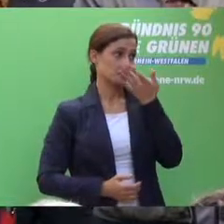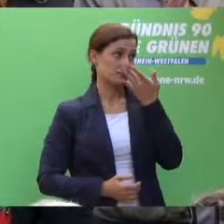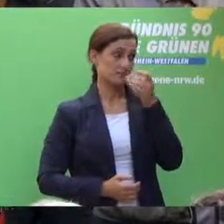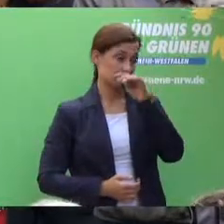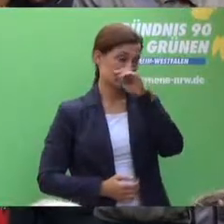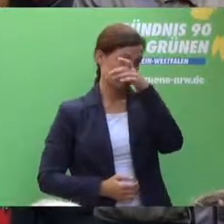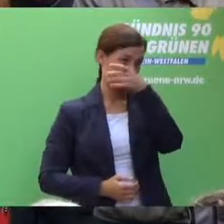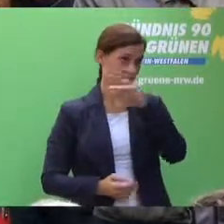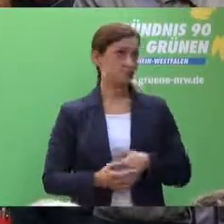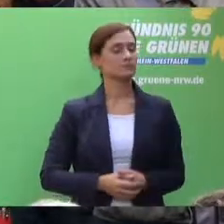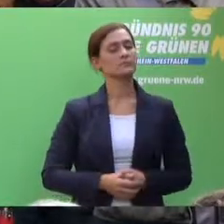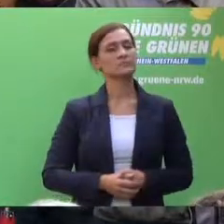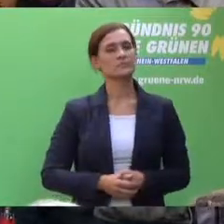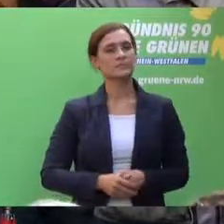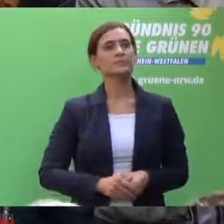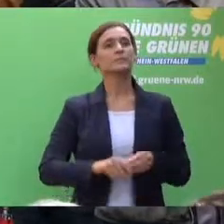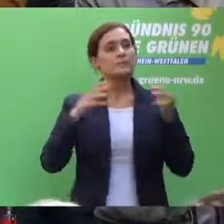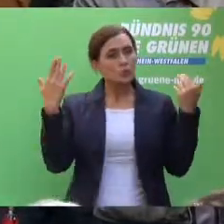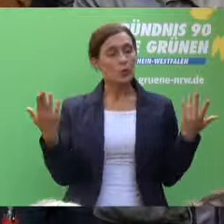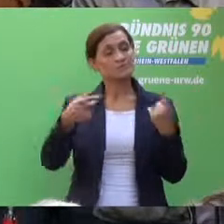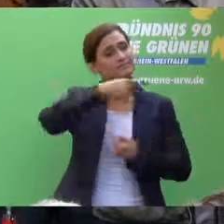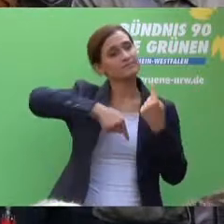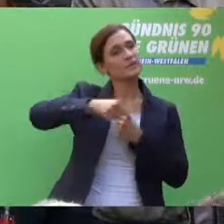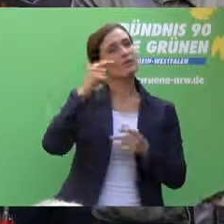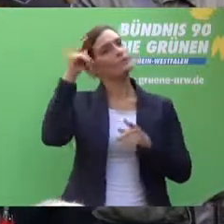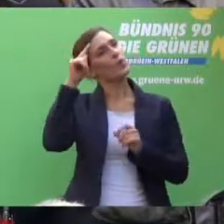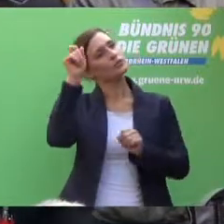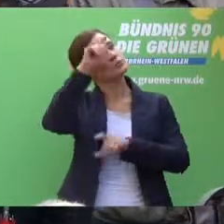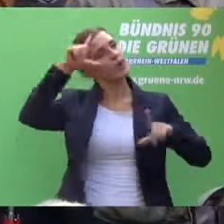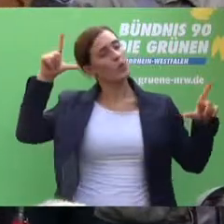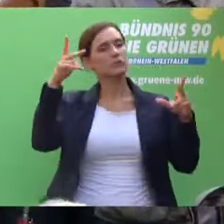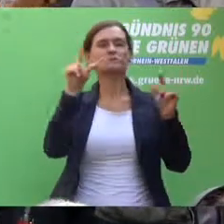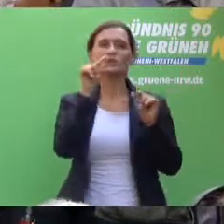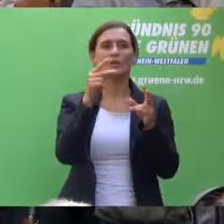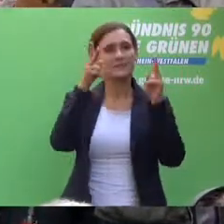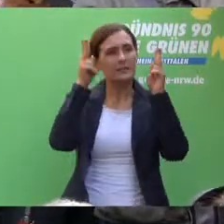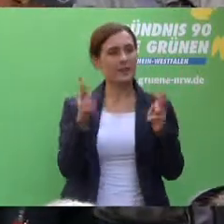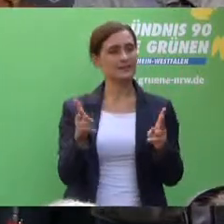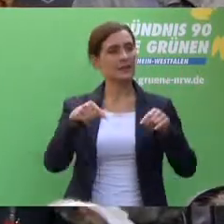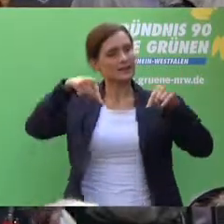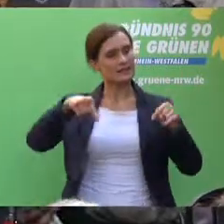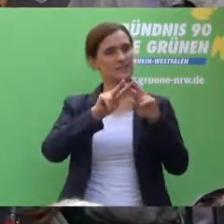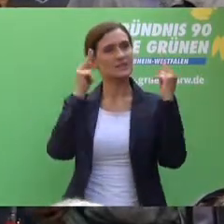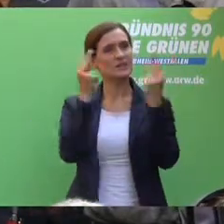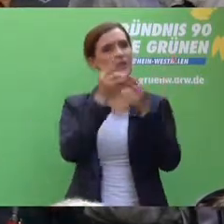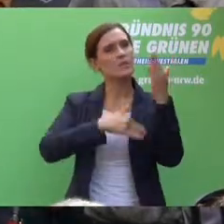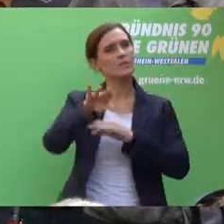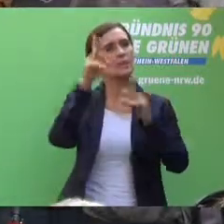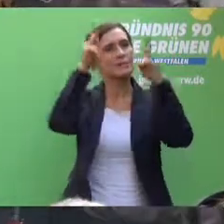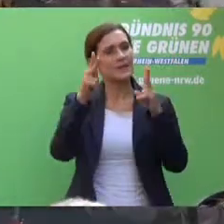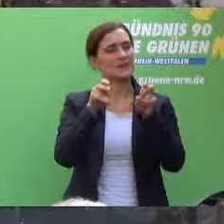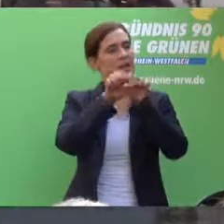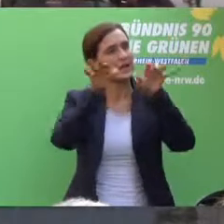Das ist unsere Vorstellung von Gerechtigkeit. Dass es auf diesem Globus gerechter zugeht.